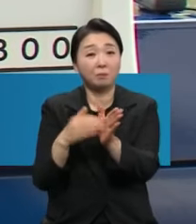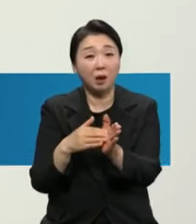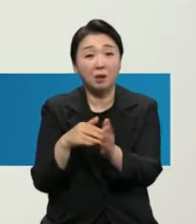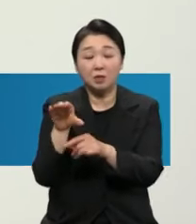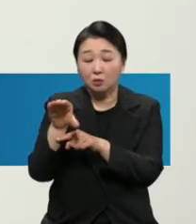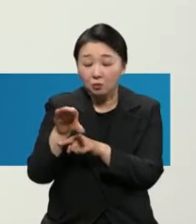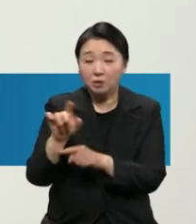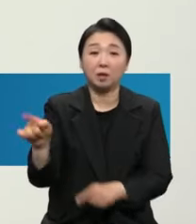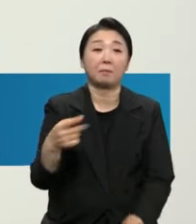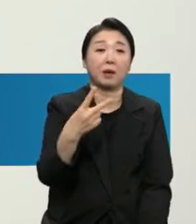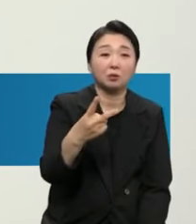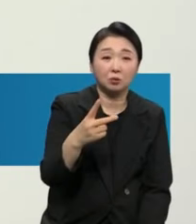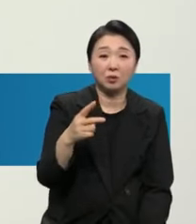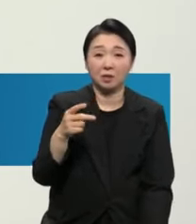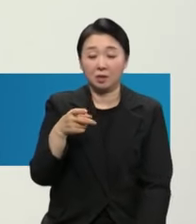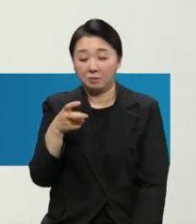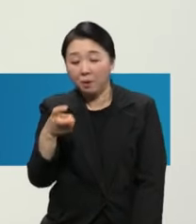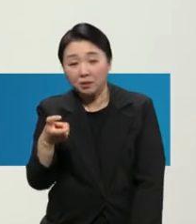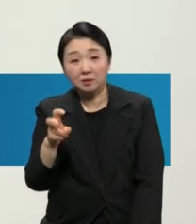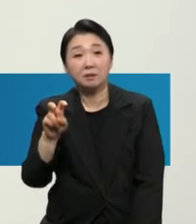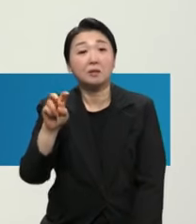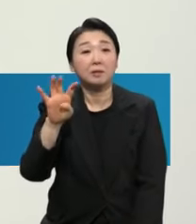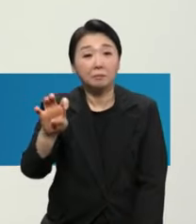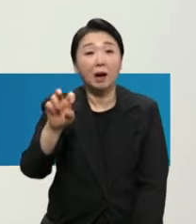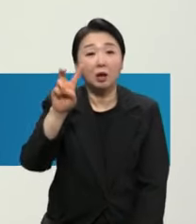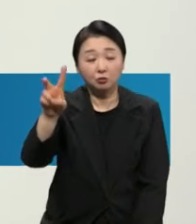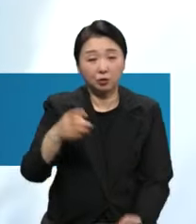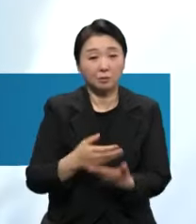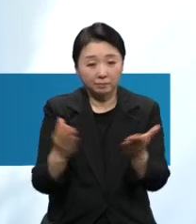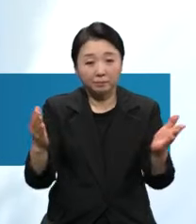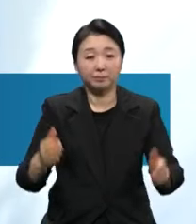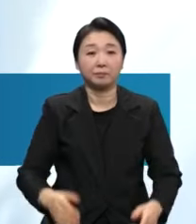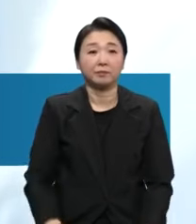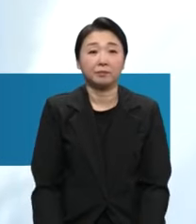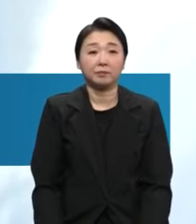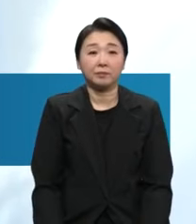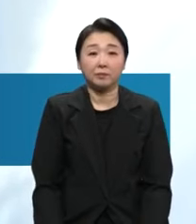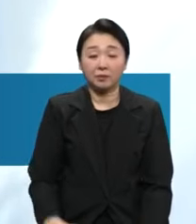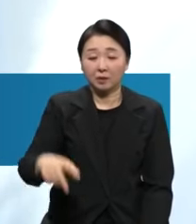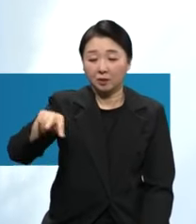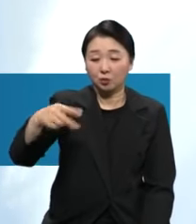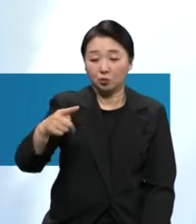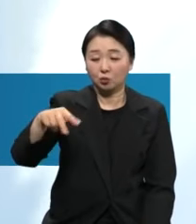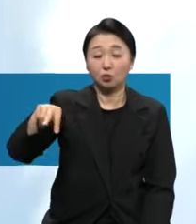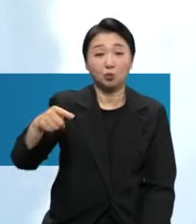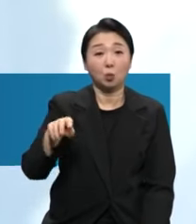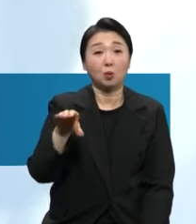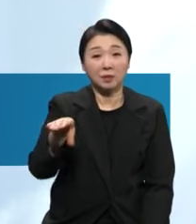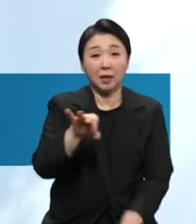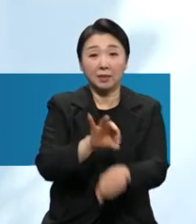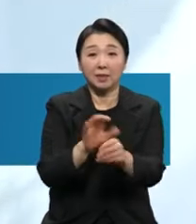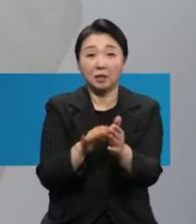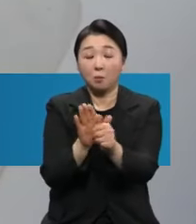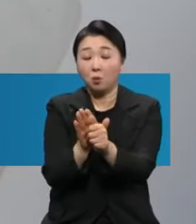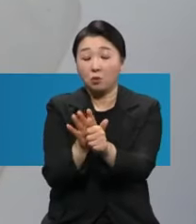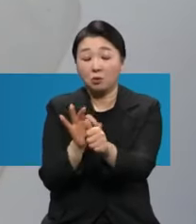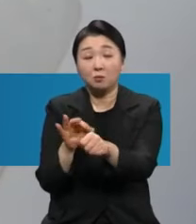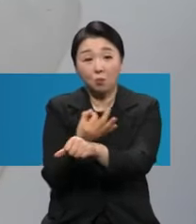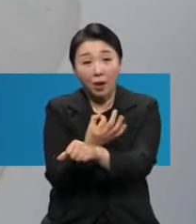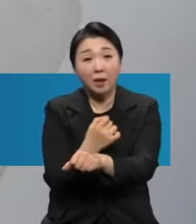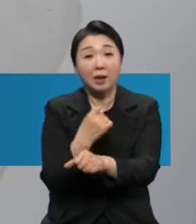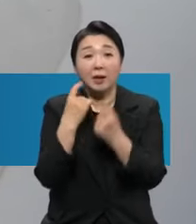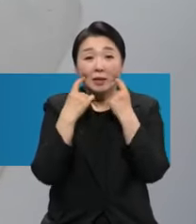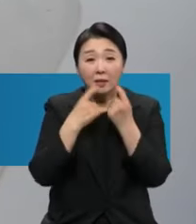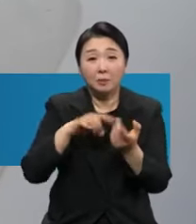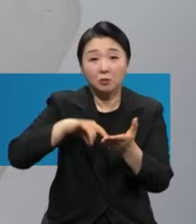승용차 102대, 수소버스 42대를 보급한다고 밝혔습니다. 실제 수소차를 사면 보조금 외에도 개별 소비세와